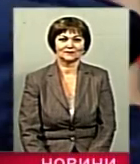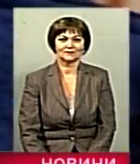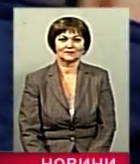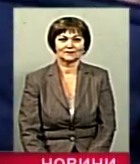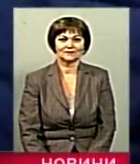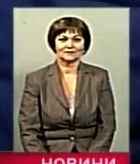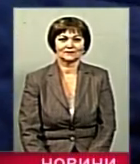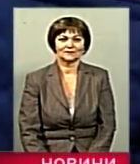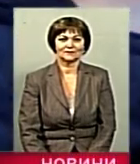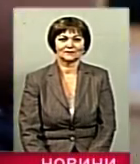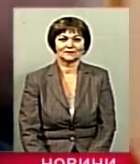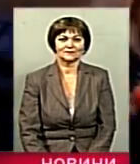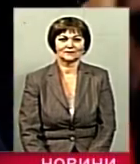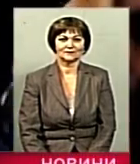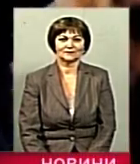Лине.